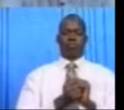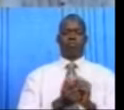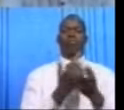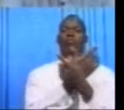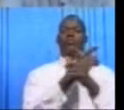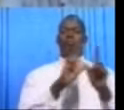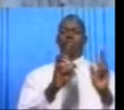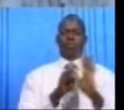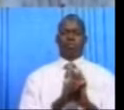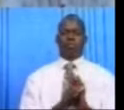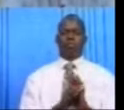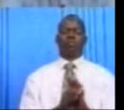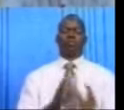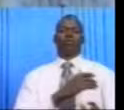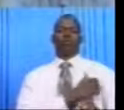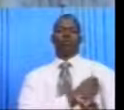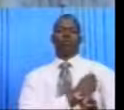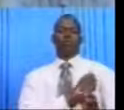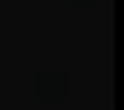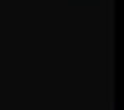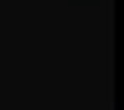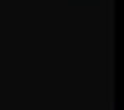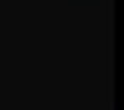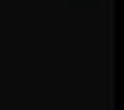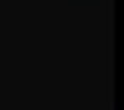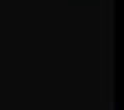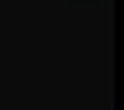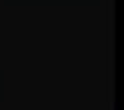librement et volontairement